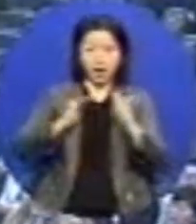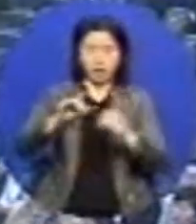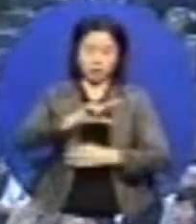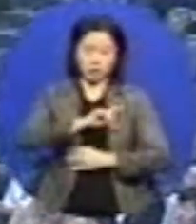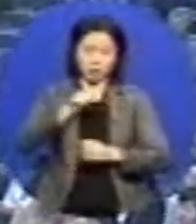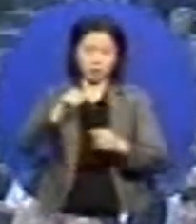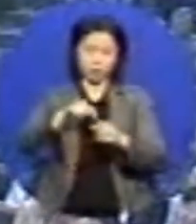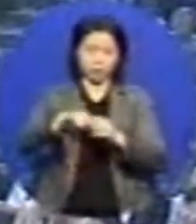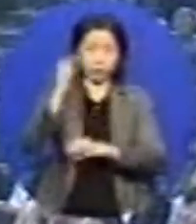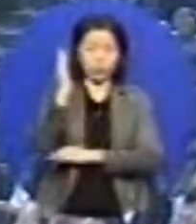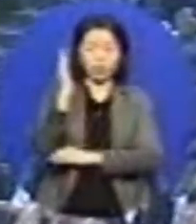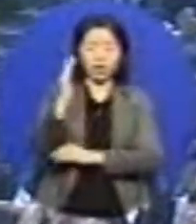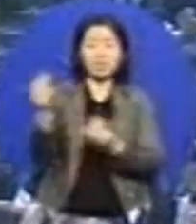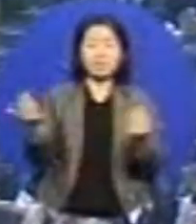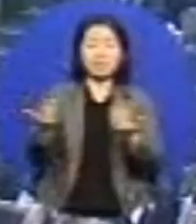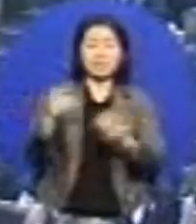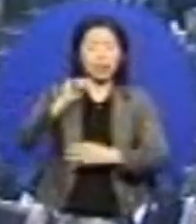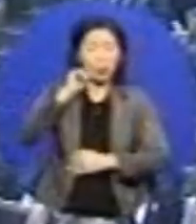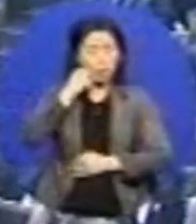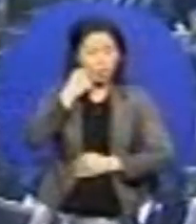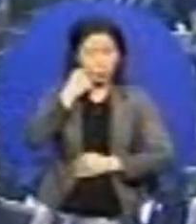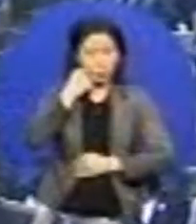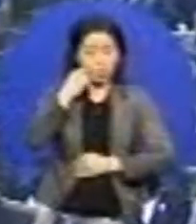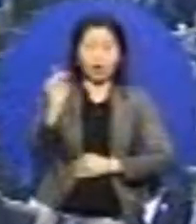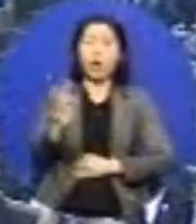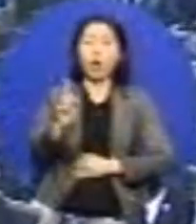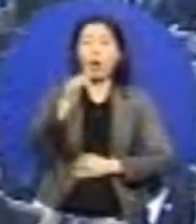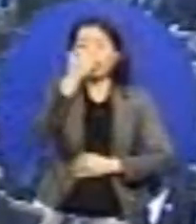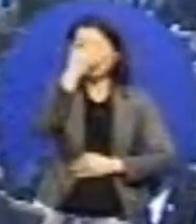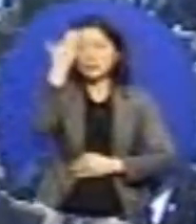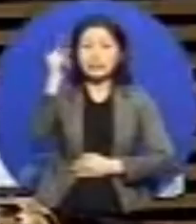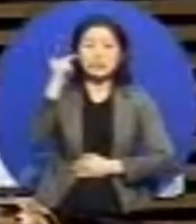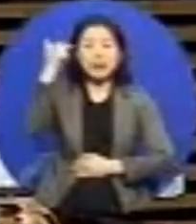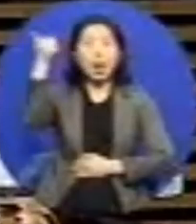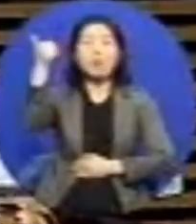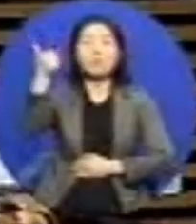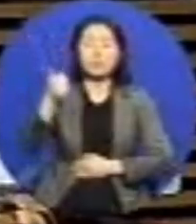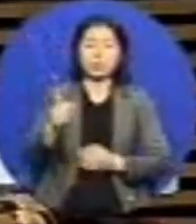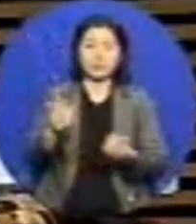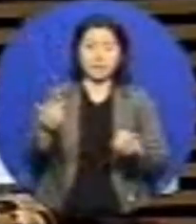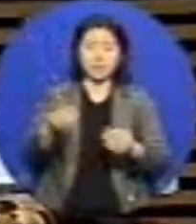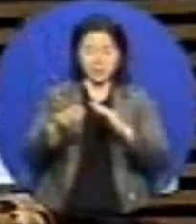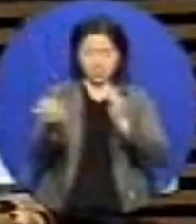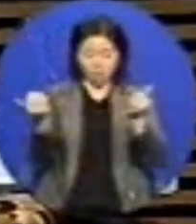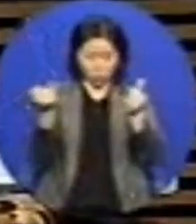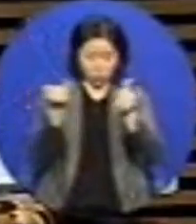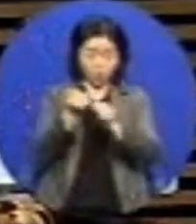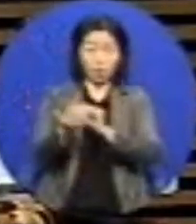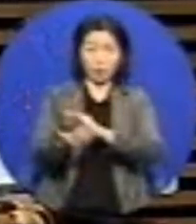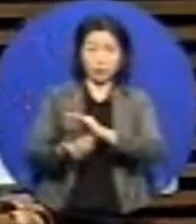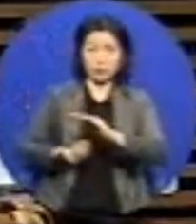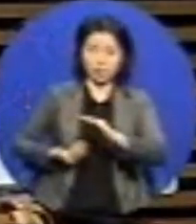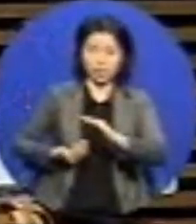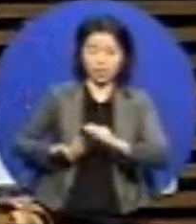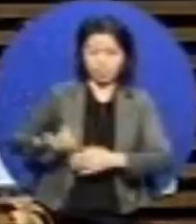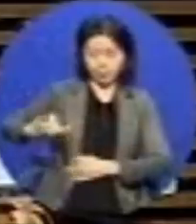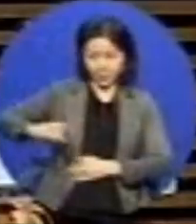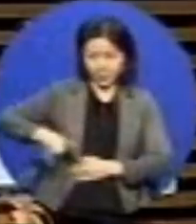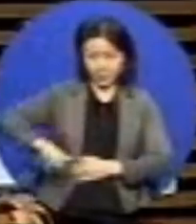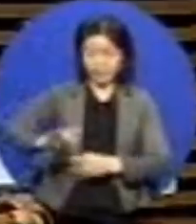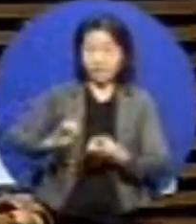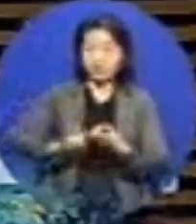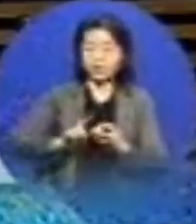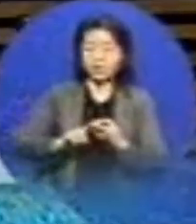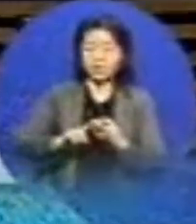어렵습니다 어느 젊은 목사님이 결혼하기 전에 에 자녀에 대해서